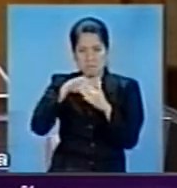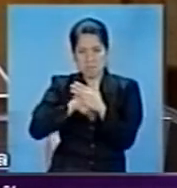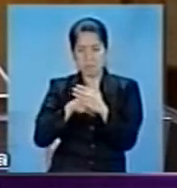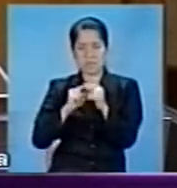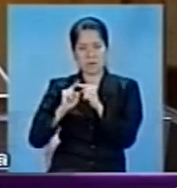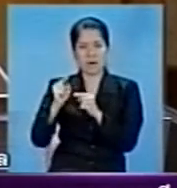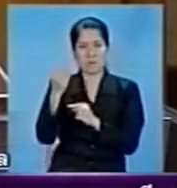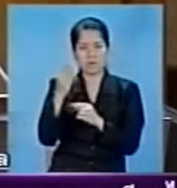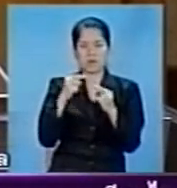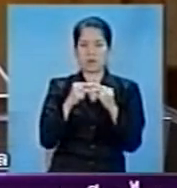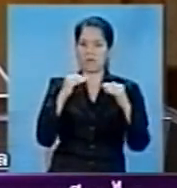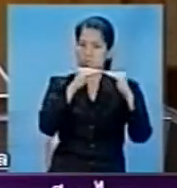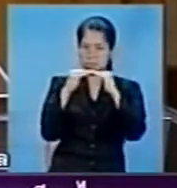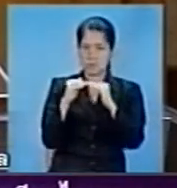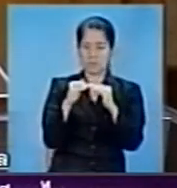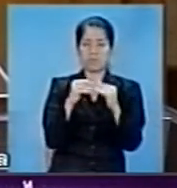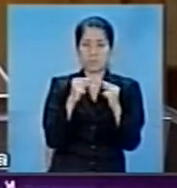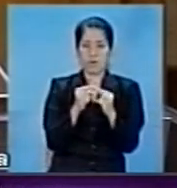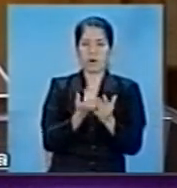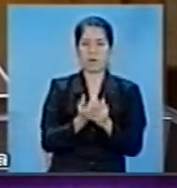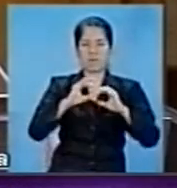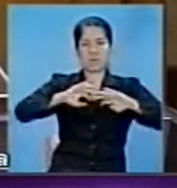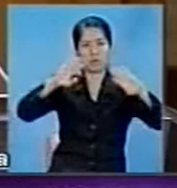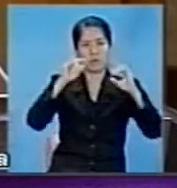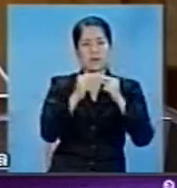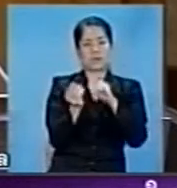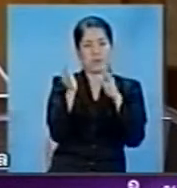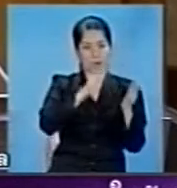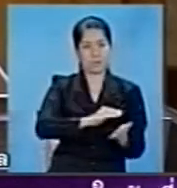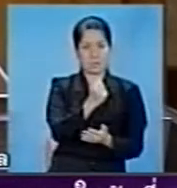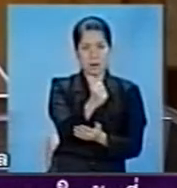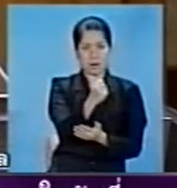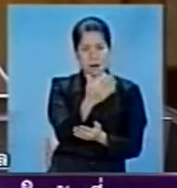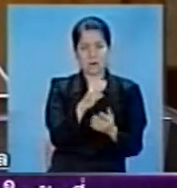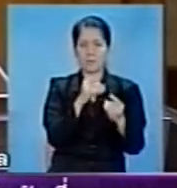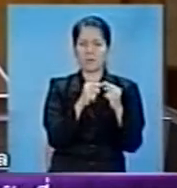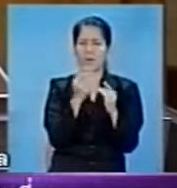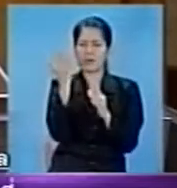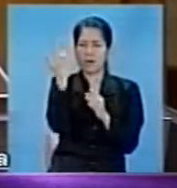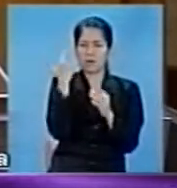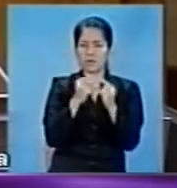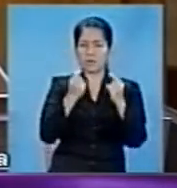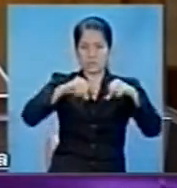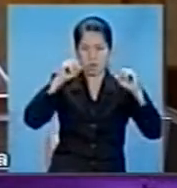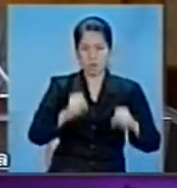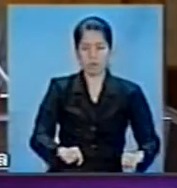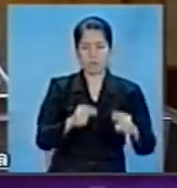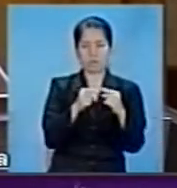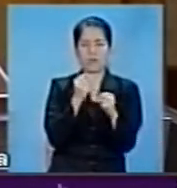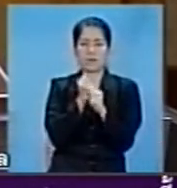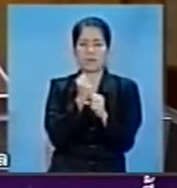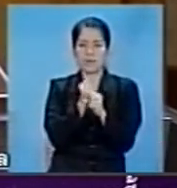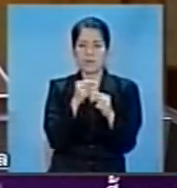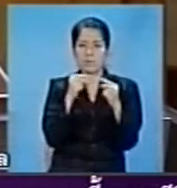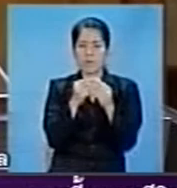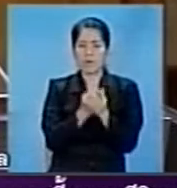ก็ยุบสภาได้ตอนที่ตกลงกันในเรื่องการทำประชามติรัฐธรรมนูญผมก็ยังบอกเลยว่าดูภาวะ